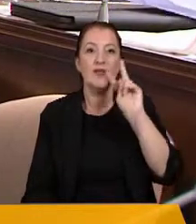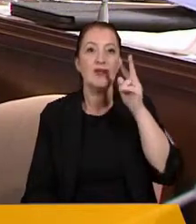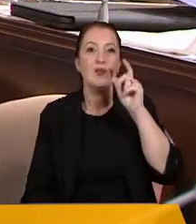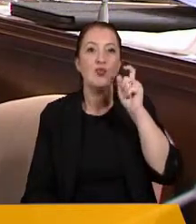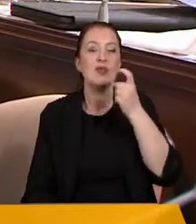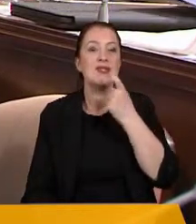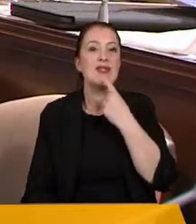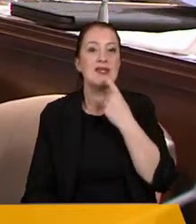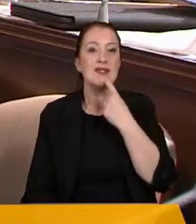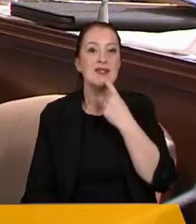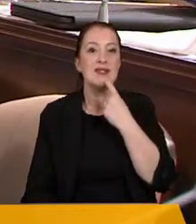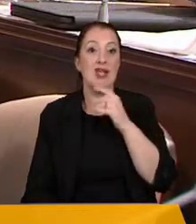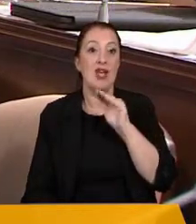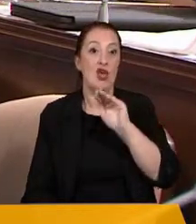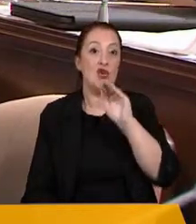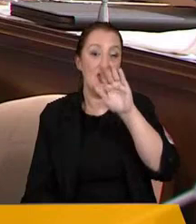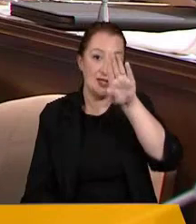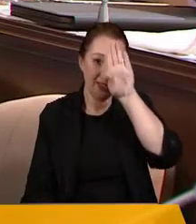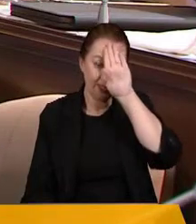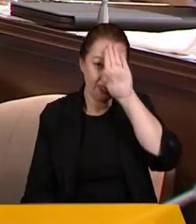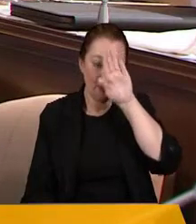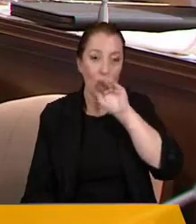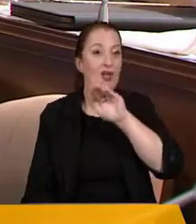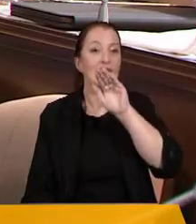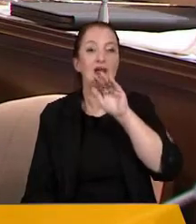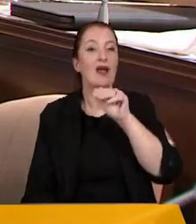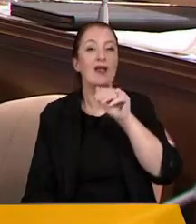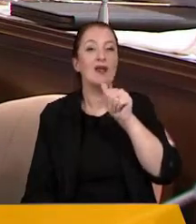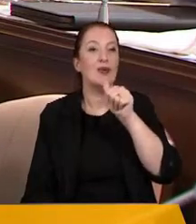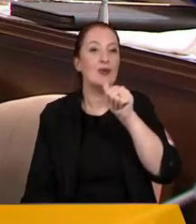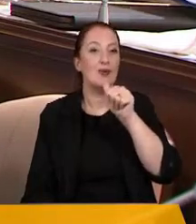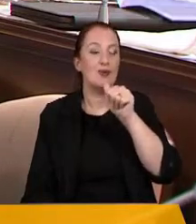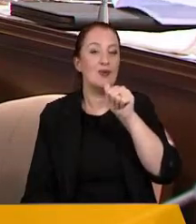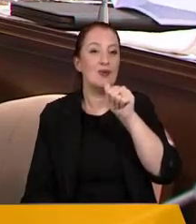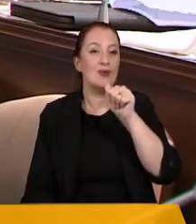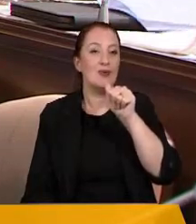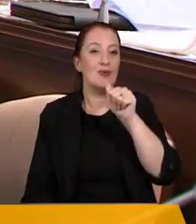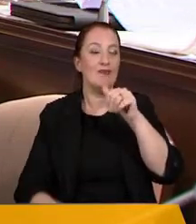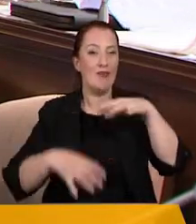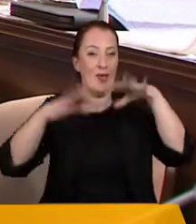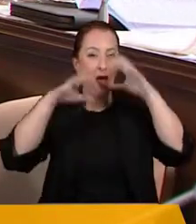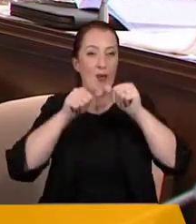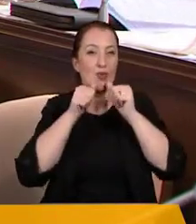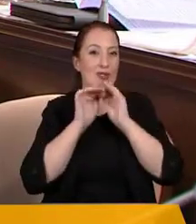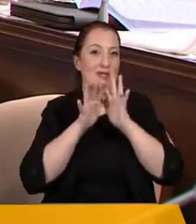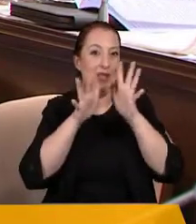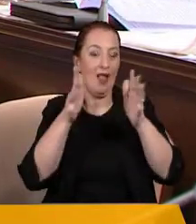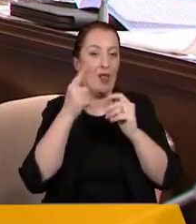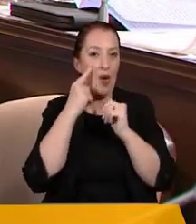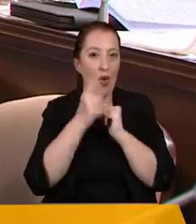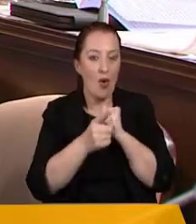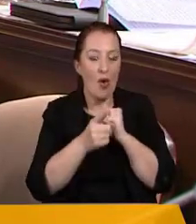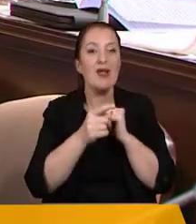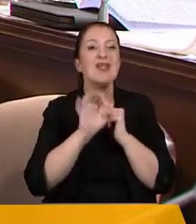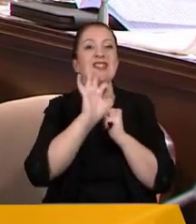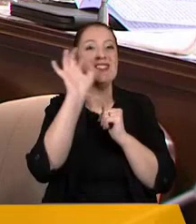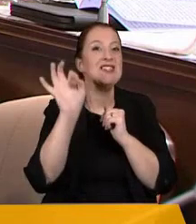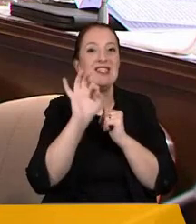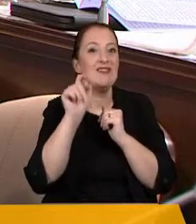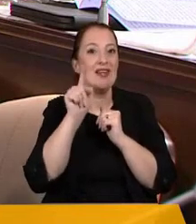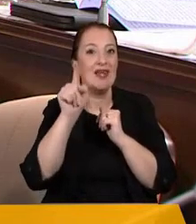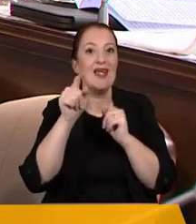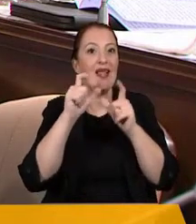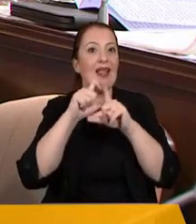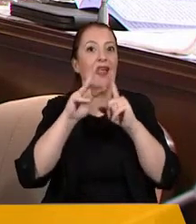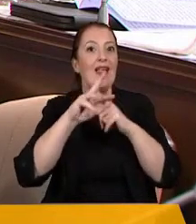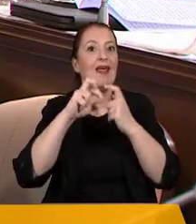2009 yılında yaşanan, İstanbul'umuzda yaşanan sel felaketinden sonra Silivri'de Boğuluca Deresi'nin etrafındaki